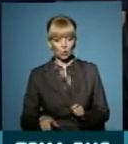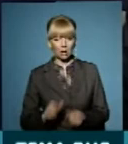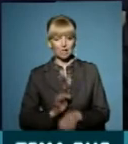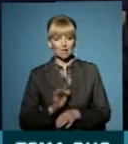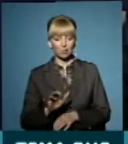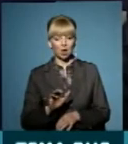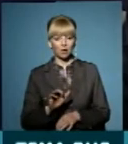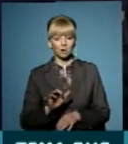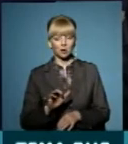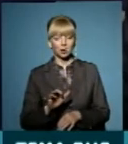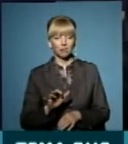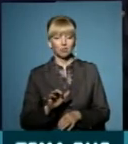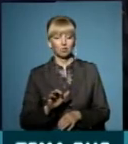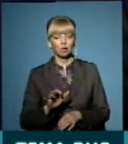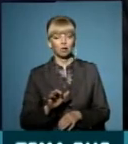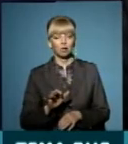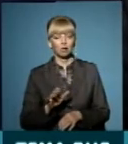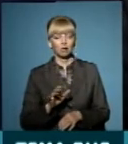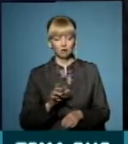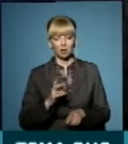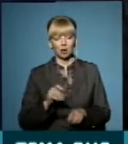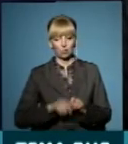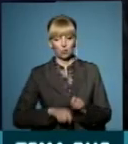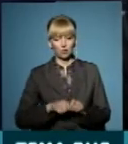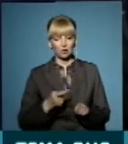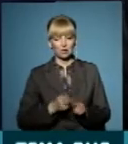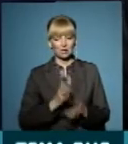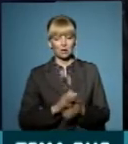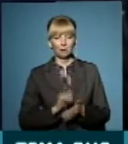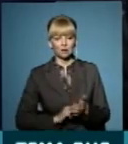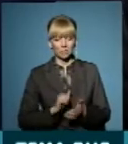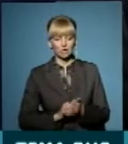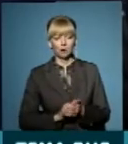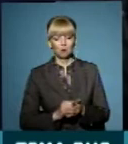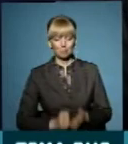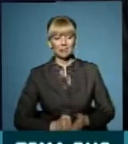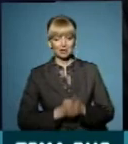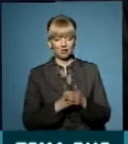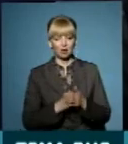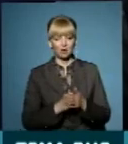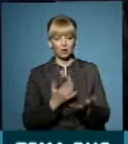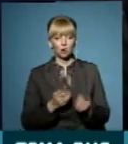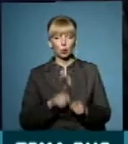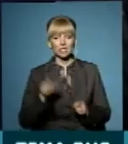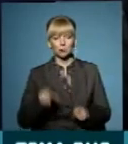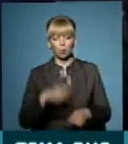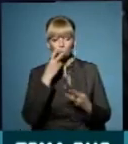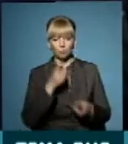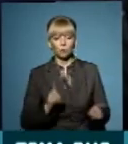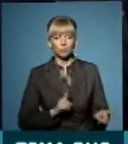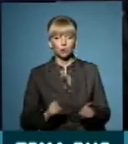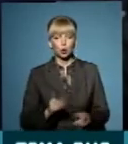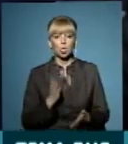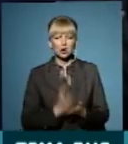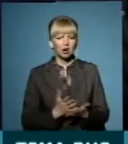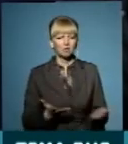Направлення на перевірку на касі, направлення на перевірку, на рейдову перевірку. Це є підстава для. Якщо інспектор побачив, що